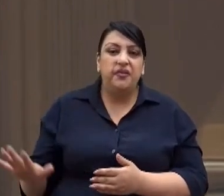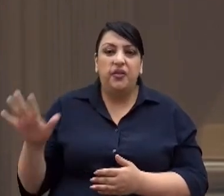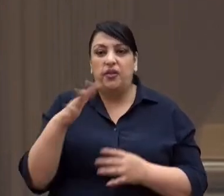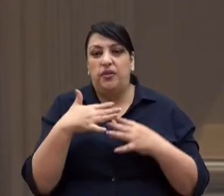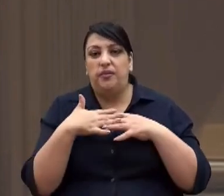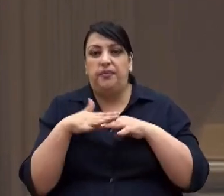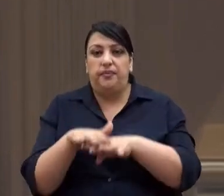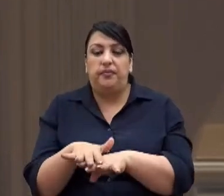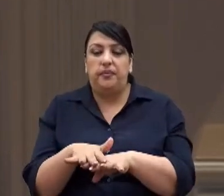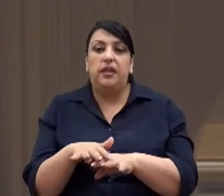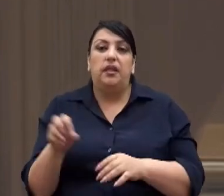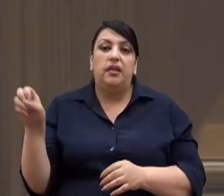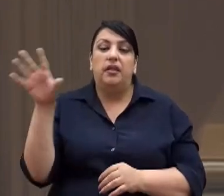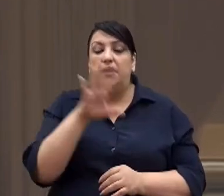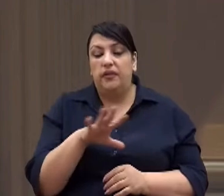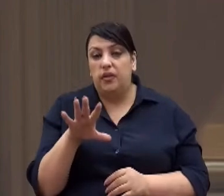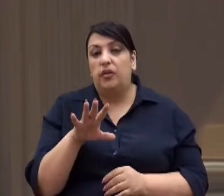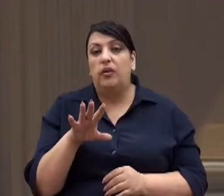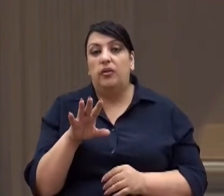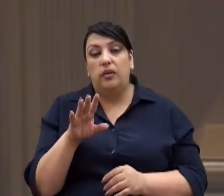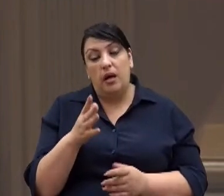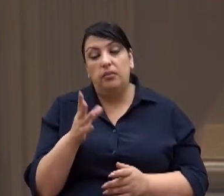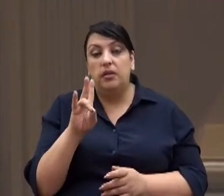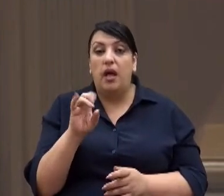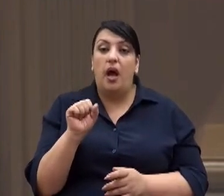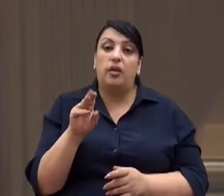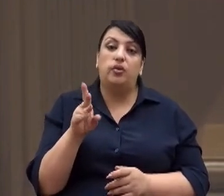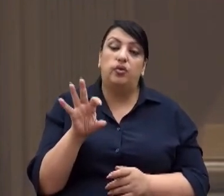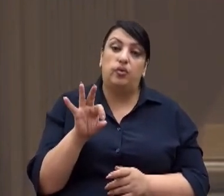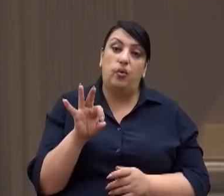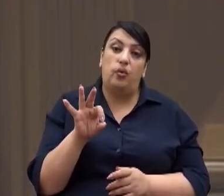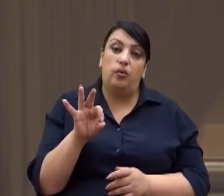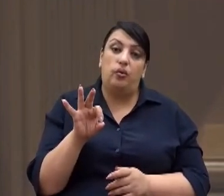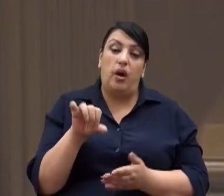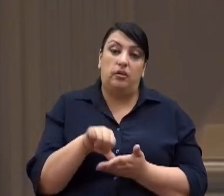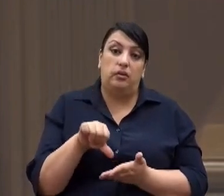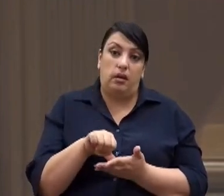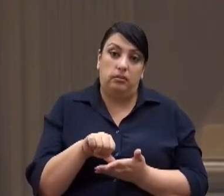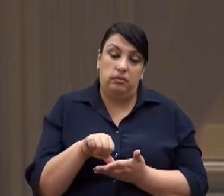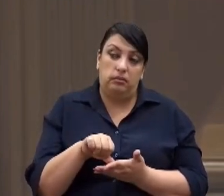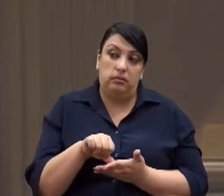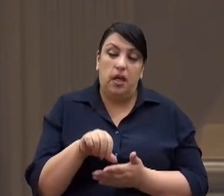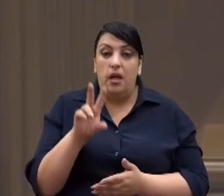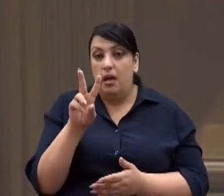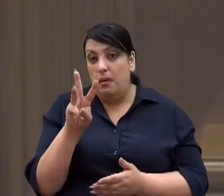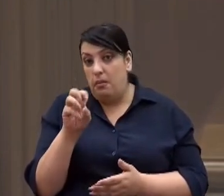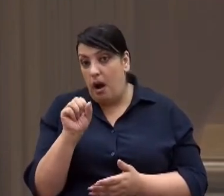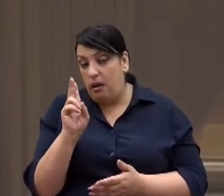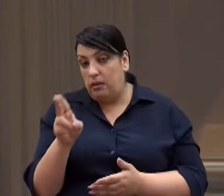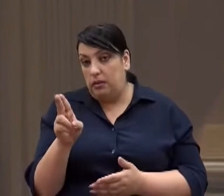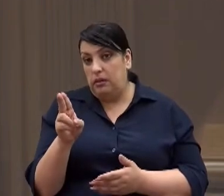եվրաինտեգրված Եվրամիության և ինչու չէ նաև ՆԱՏՕ-ի անդամ, որովհետև հենց հիմա ՄԱԿ-ի